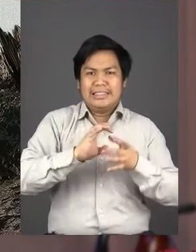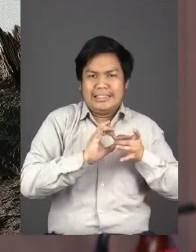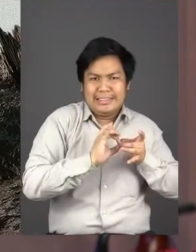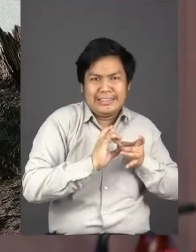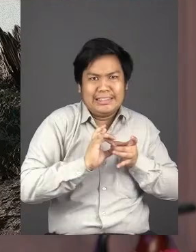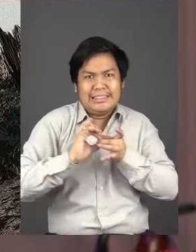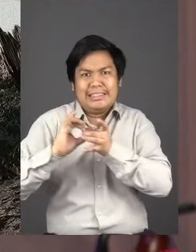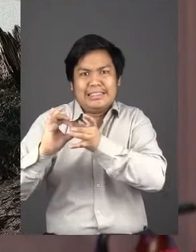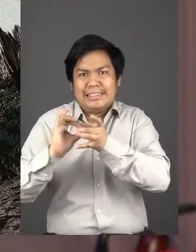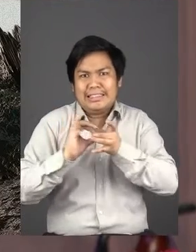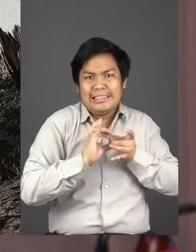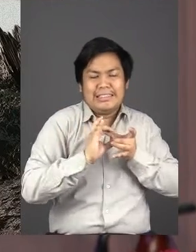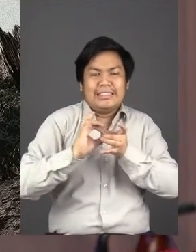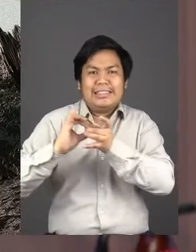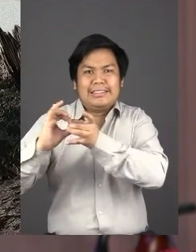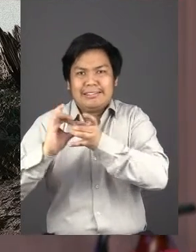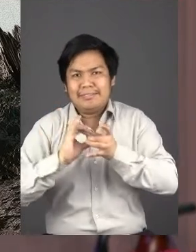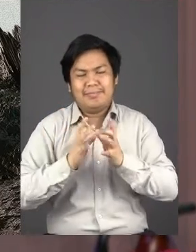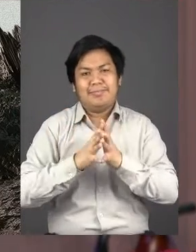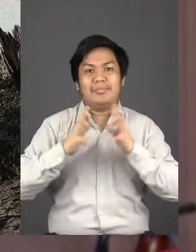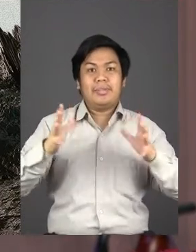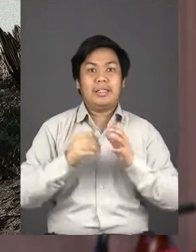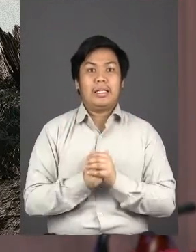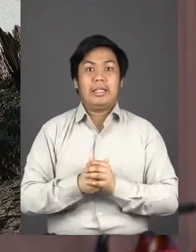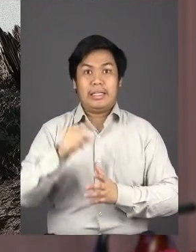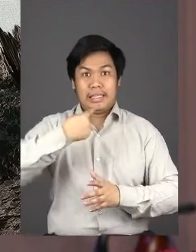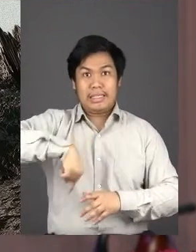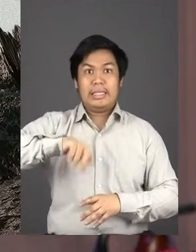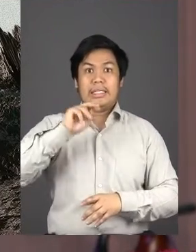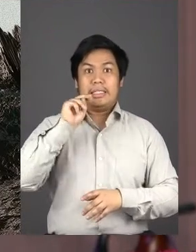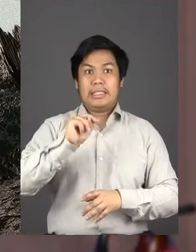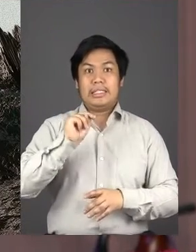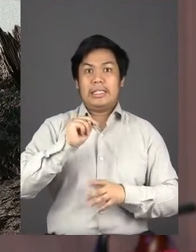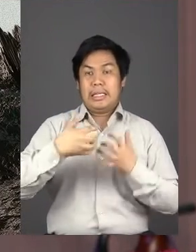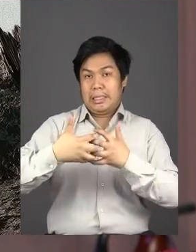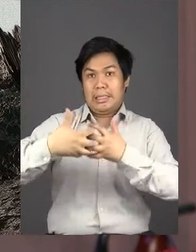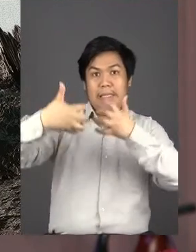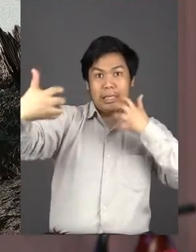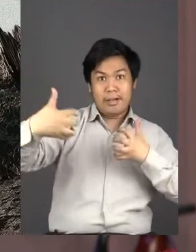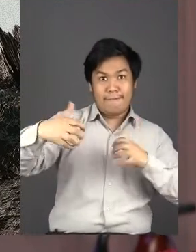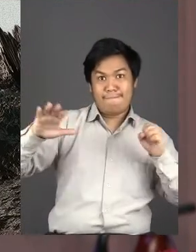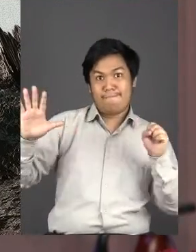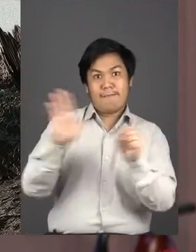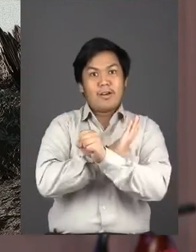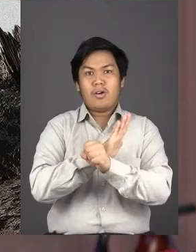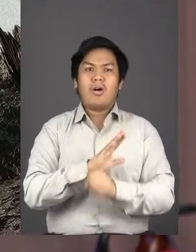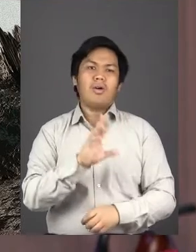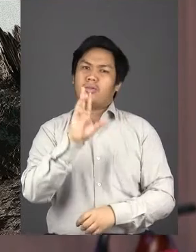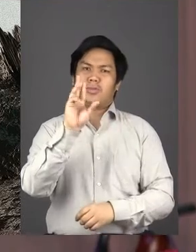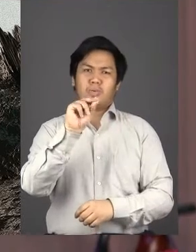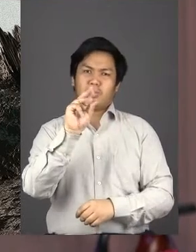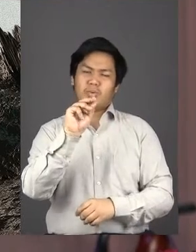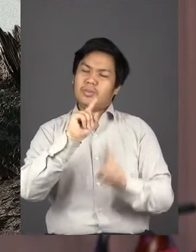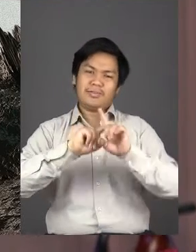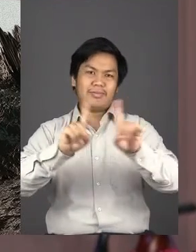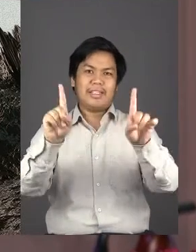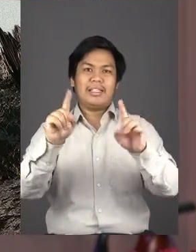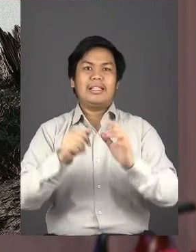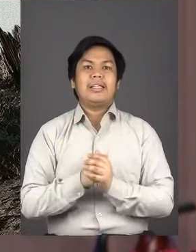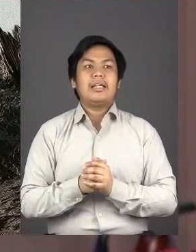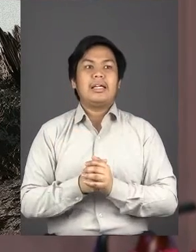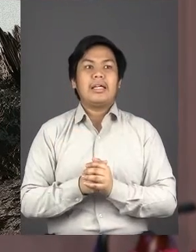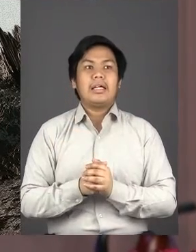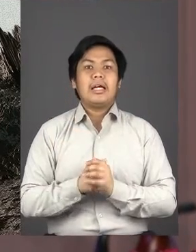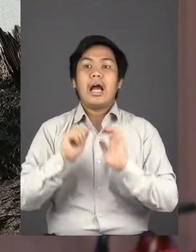ating kaugnayan sa kanila? Dapat ba tayo'y completely humiwalay, isolation? Hindi po. Paano